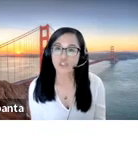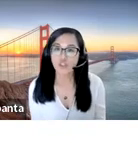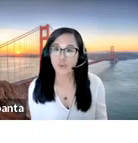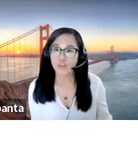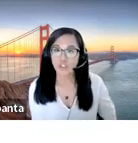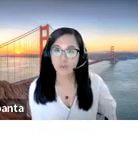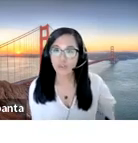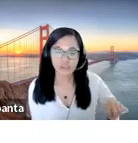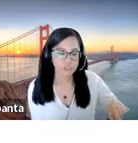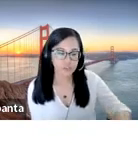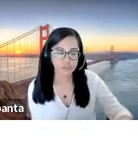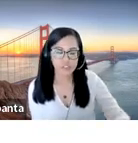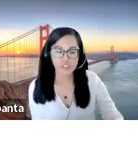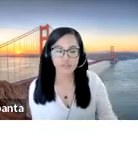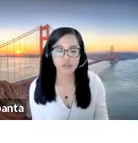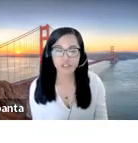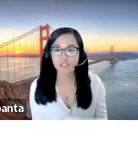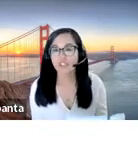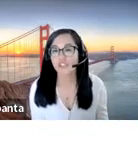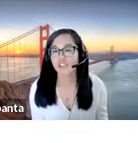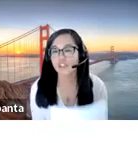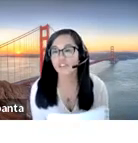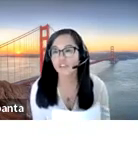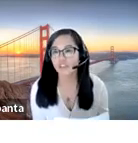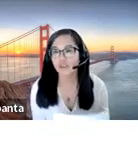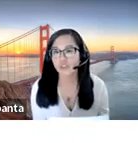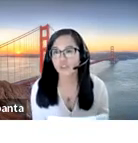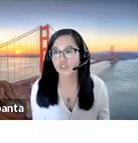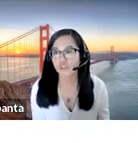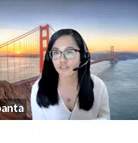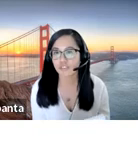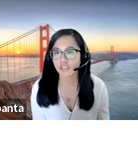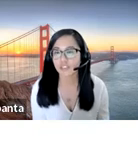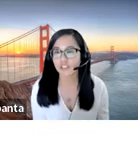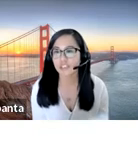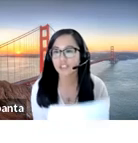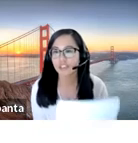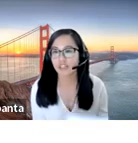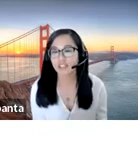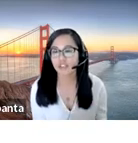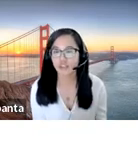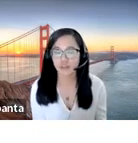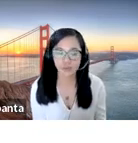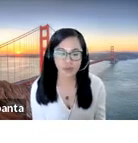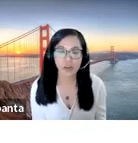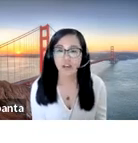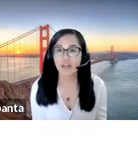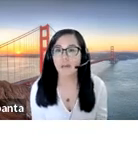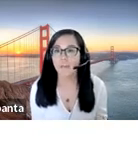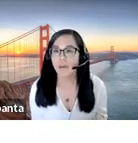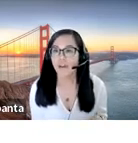So DOR student services, the focus of these the five DOR student services is that is to